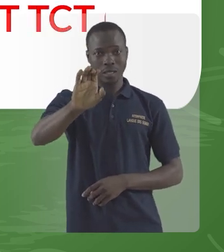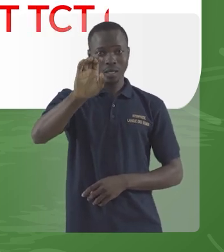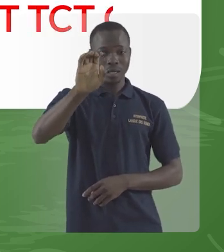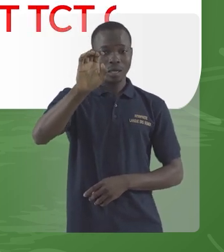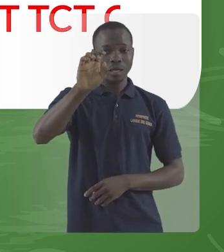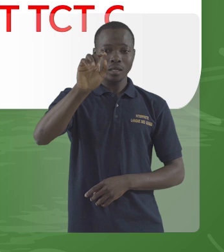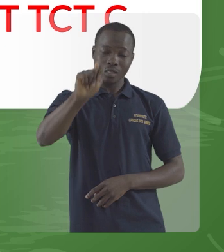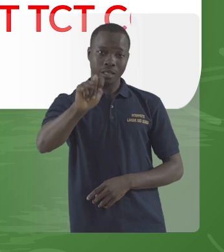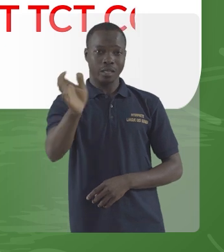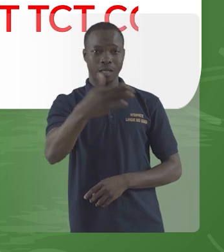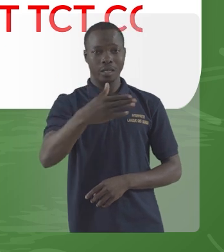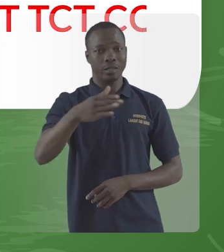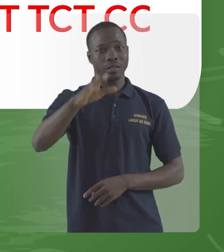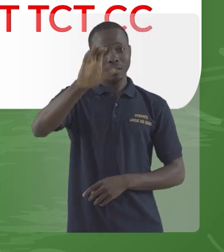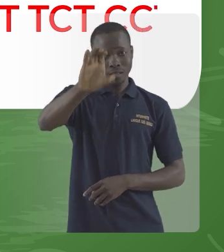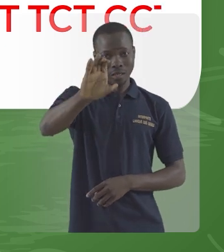TCT et enfin